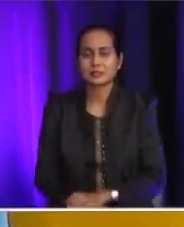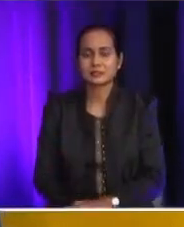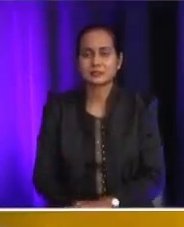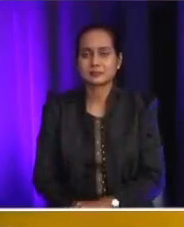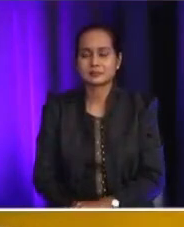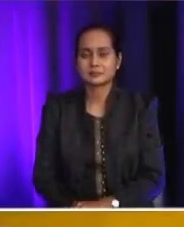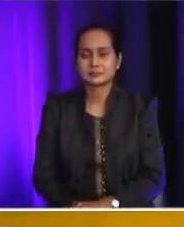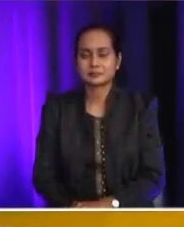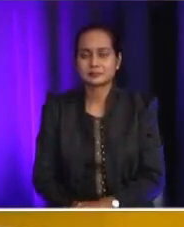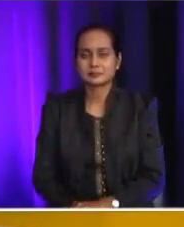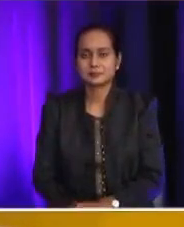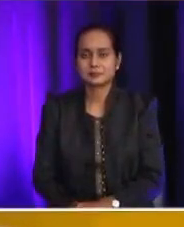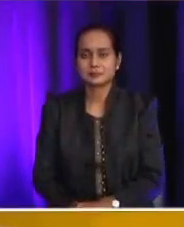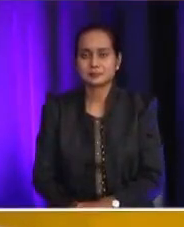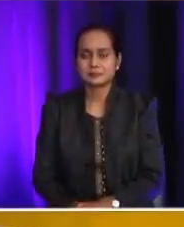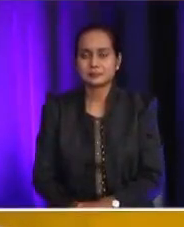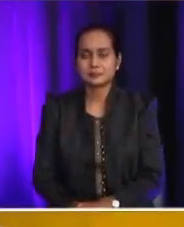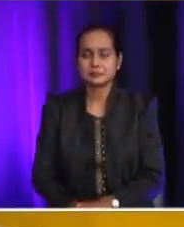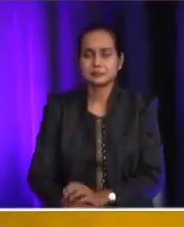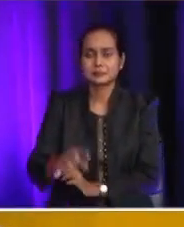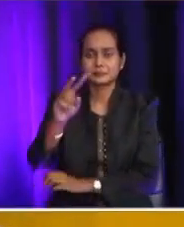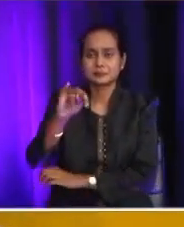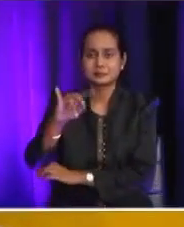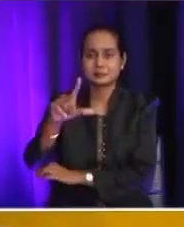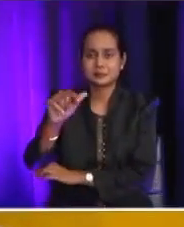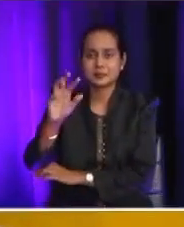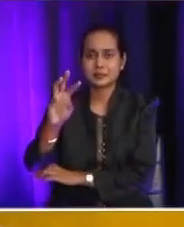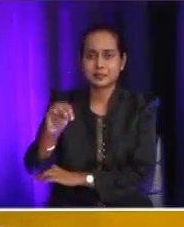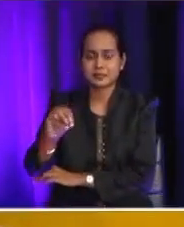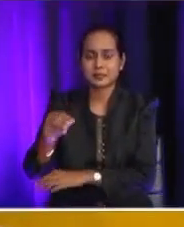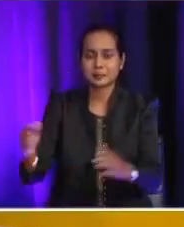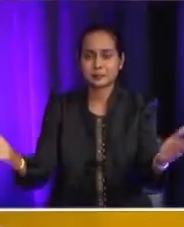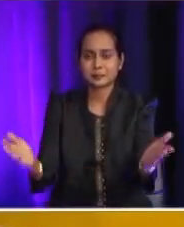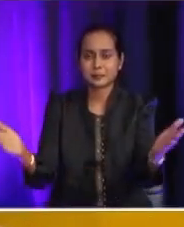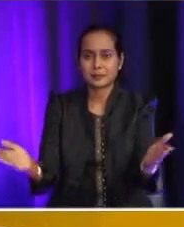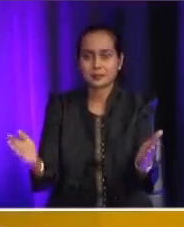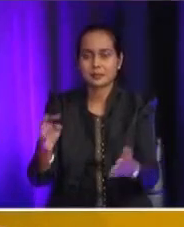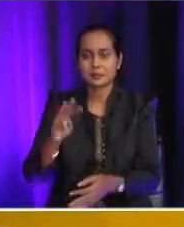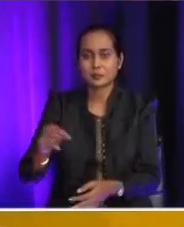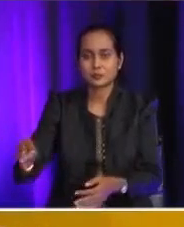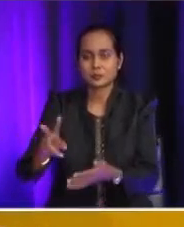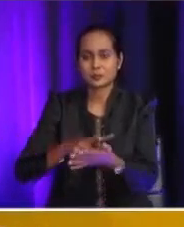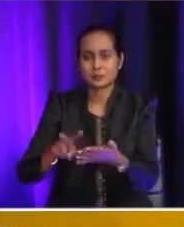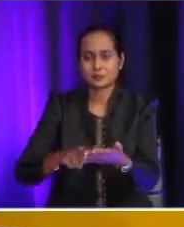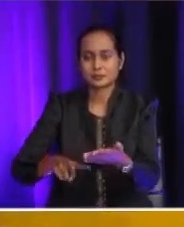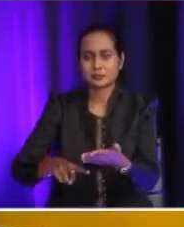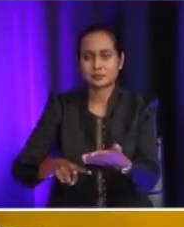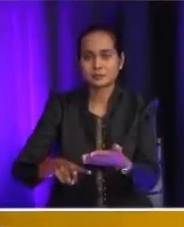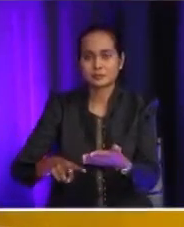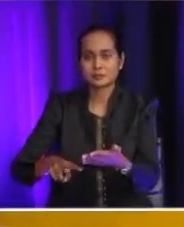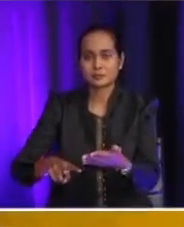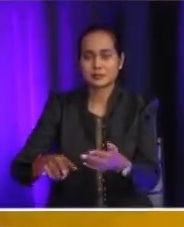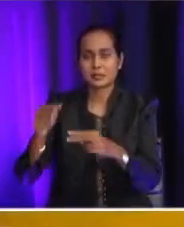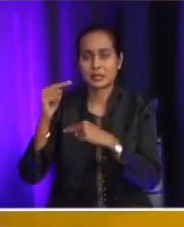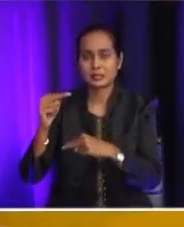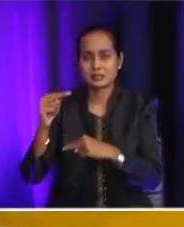kementerian punya cadangan iaitu NILAM. NILAM ni ialah satu inisiatif galakan kepada murid membaca, di mana ganjaran yang diperoleh oleh